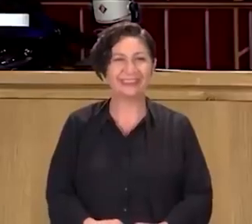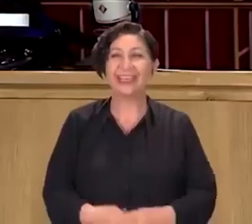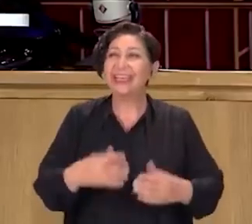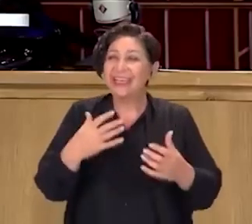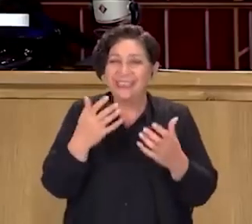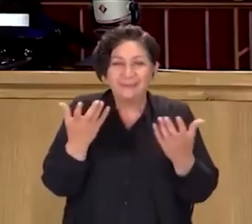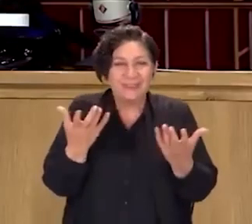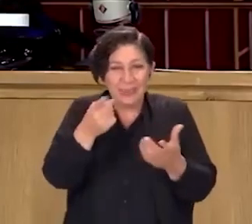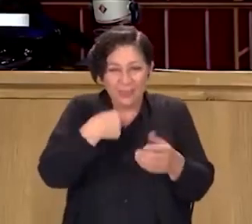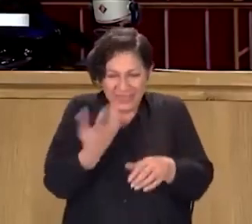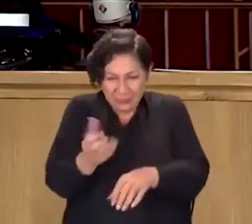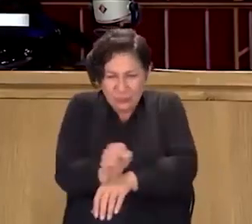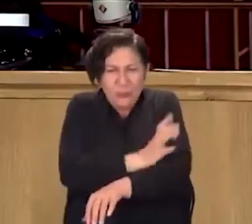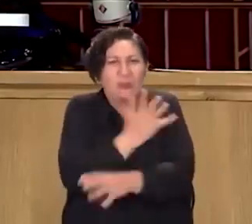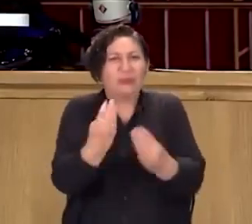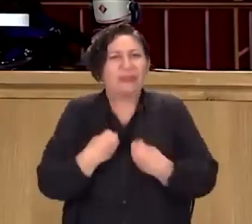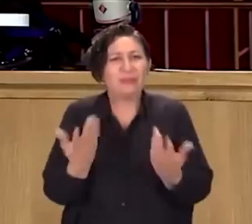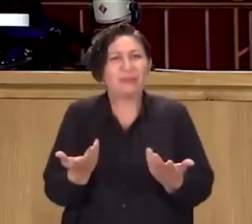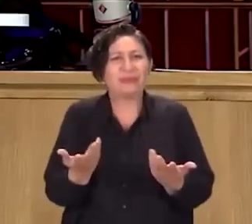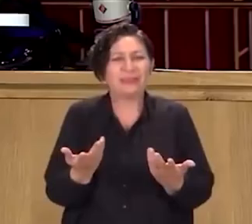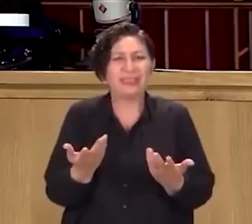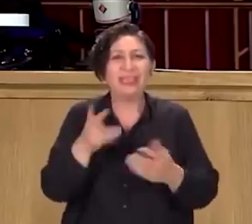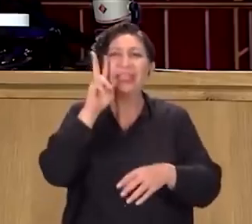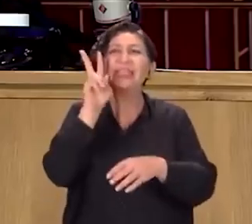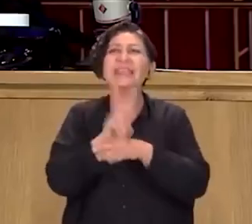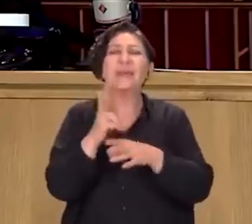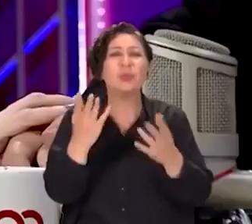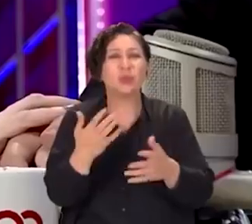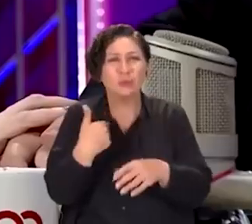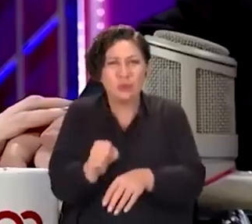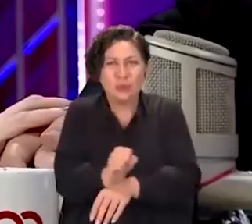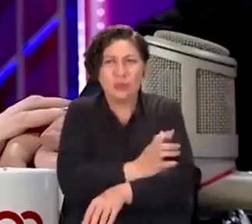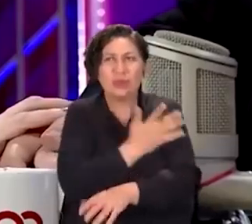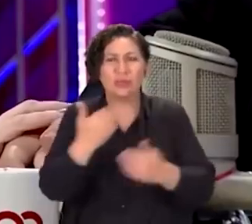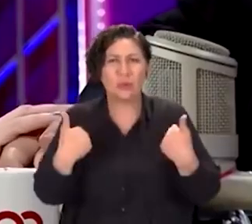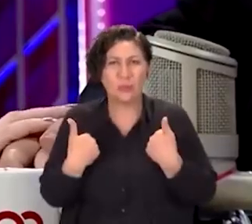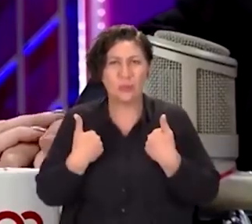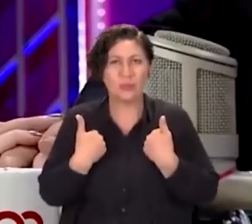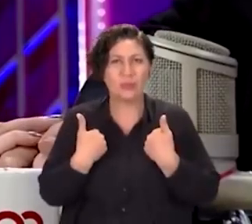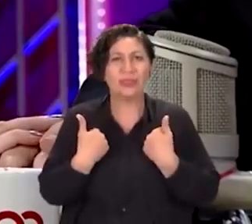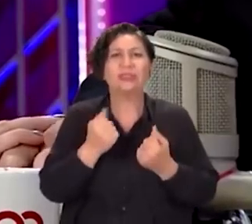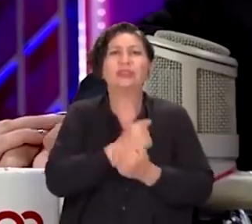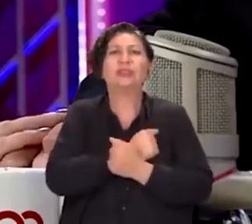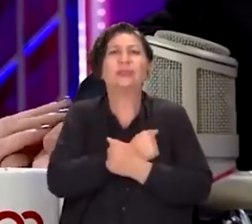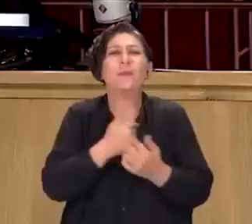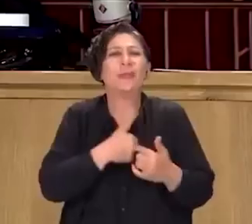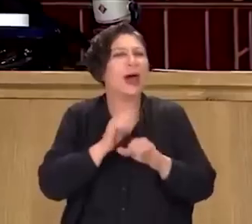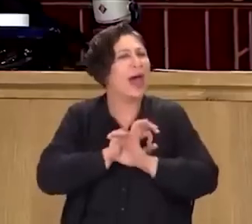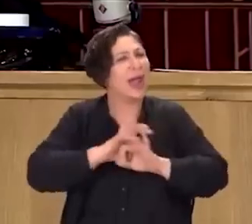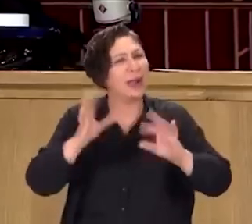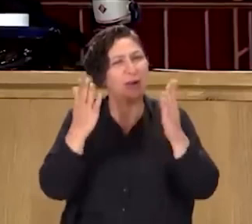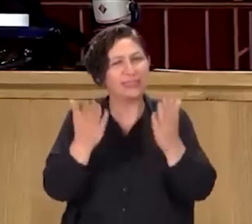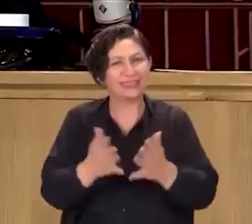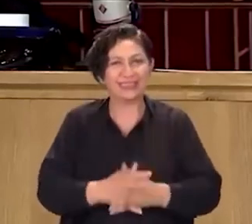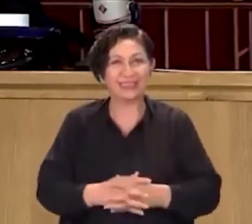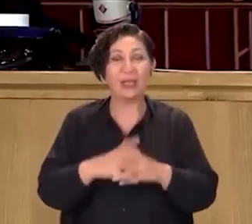Sen beni nasıl duygulandırıyorsun ya? Yemin ediyorum duygulanıyorum ben. Peki. Canım peki. Benim. Harikuladesin.